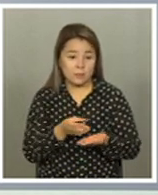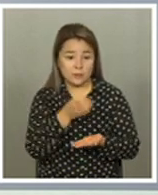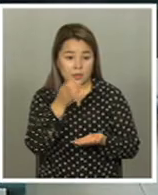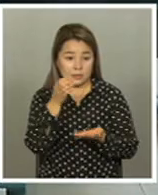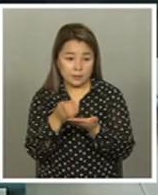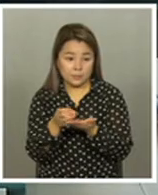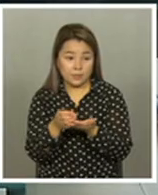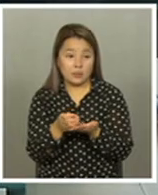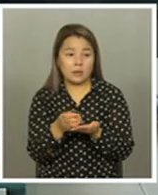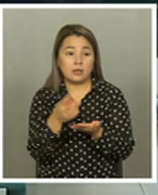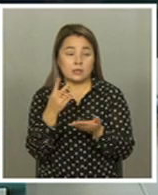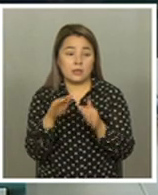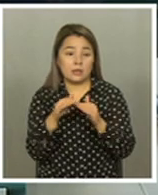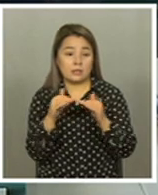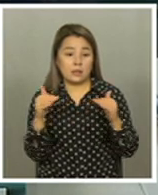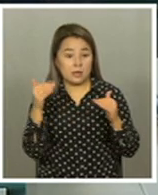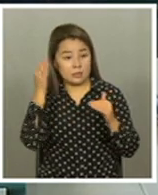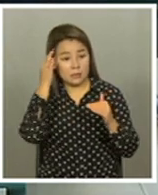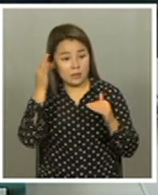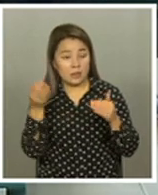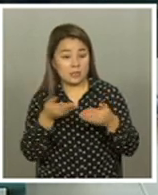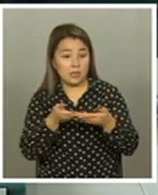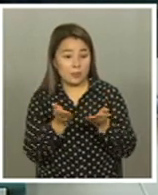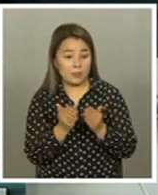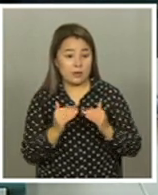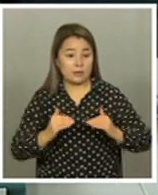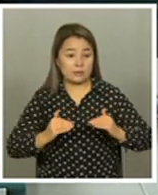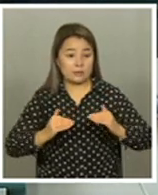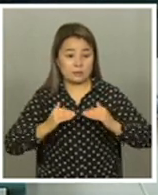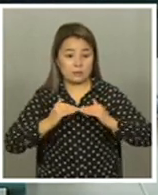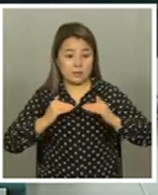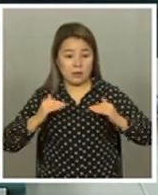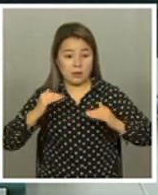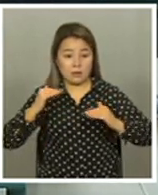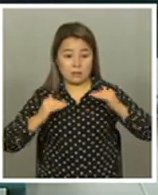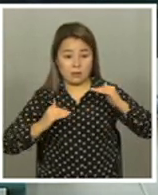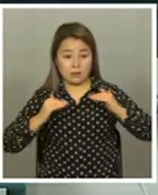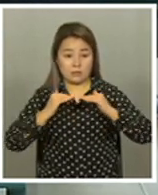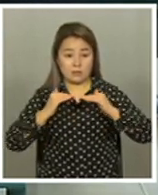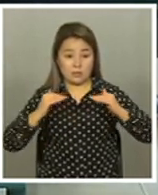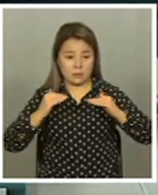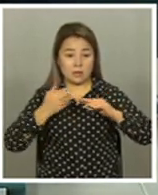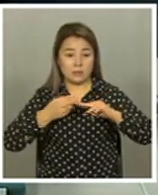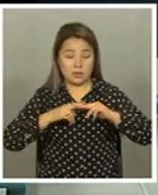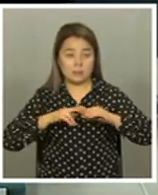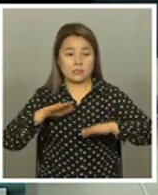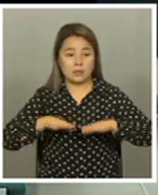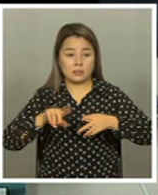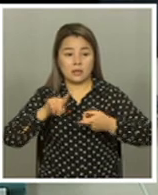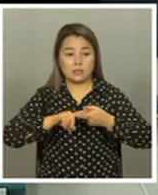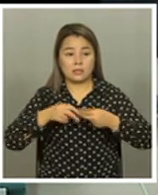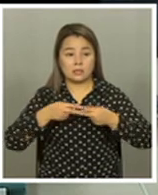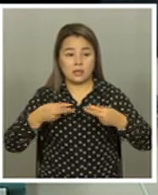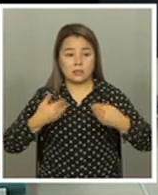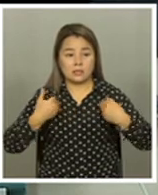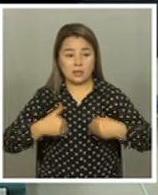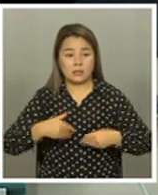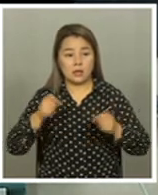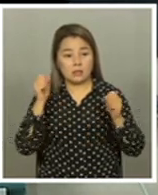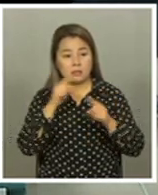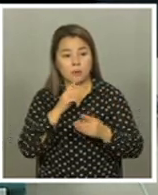екі табақша теңескен кезде осы гір тастарының массасы дененің массасына тең болады.